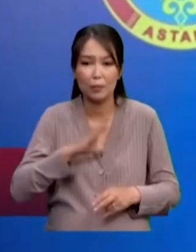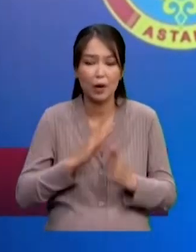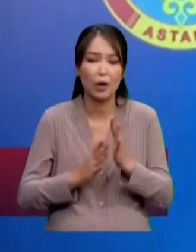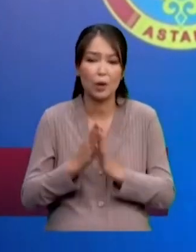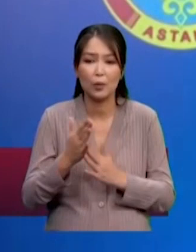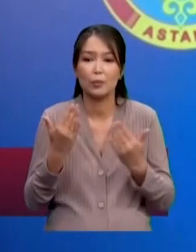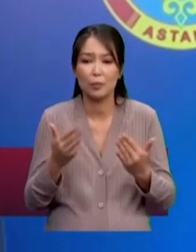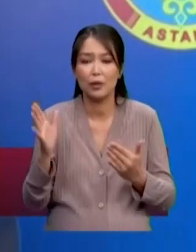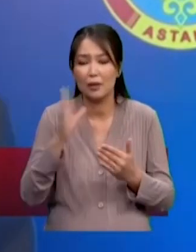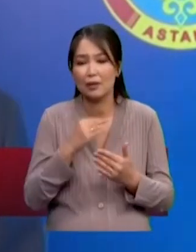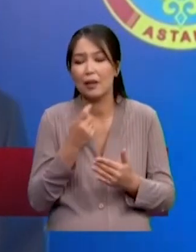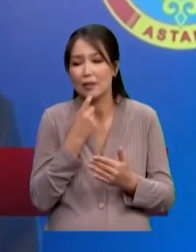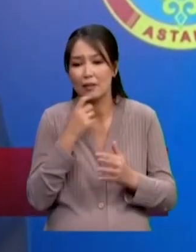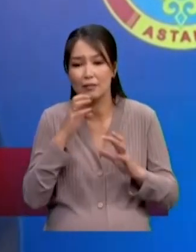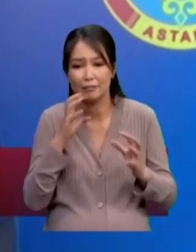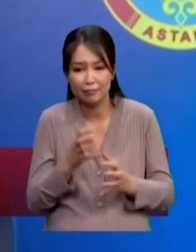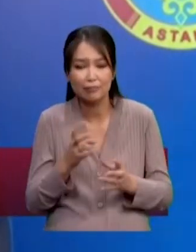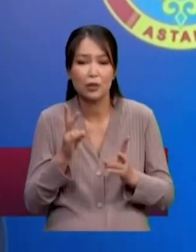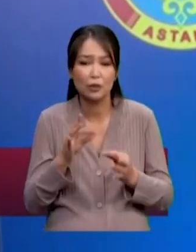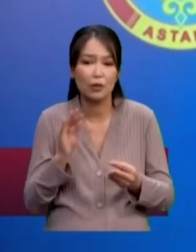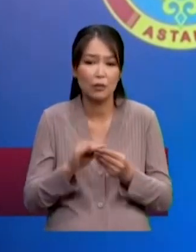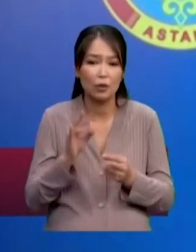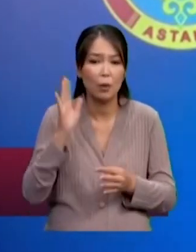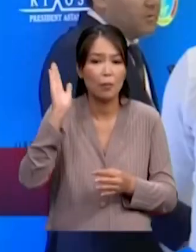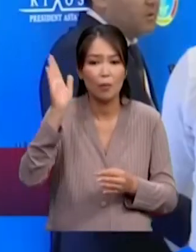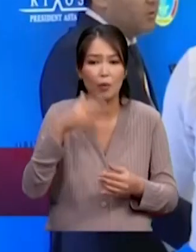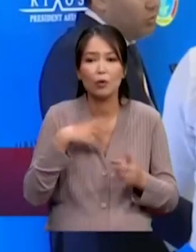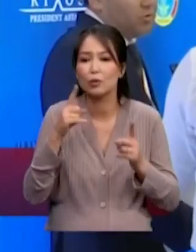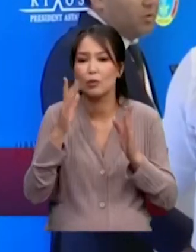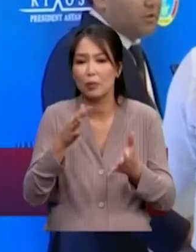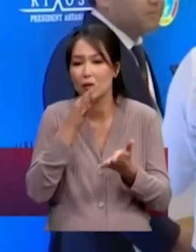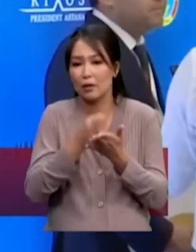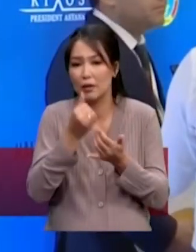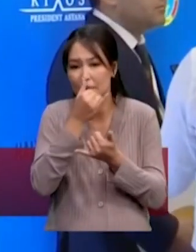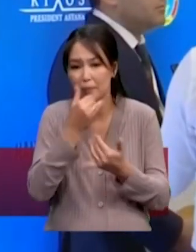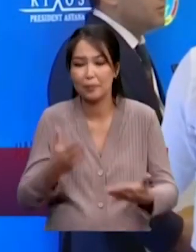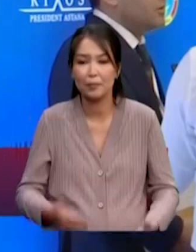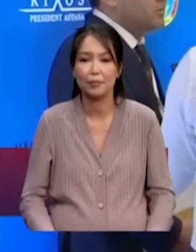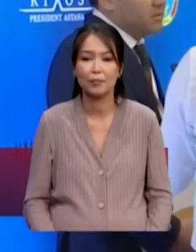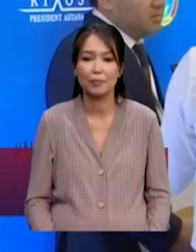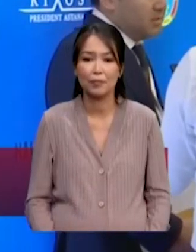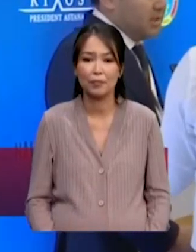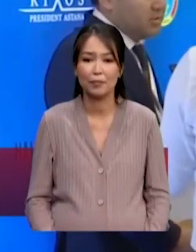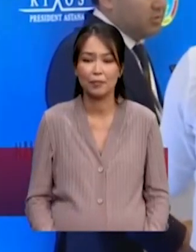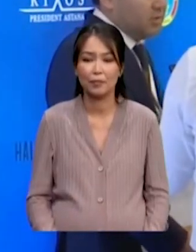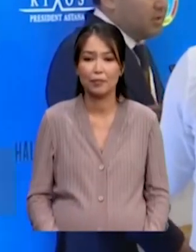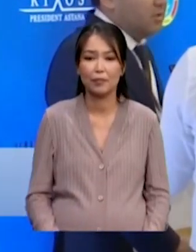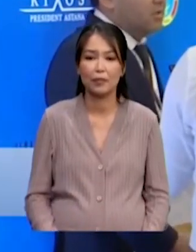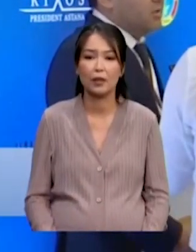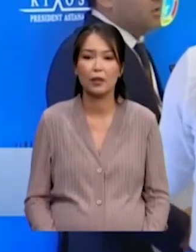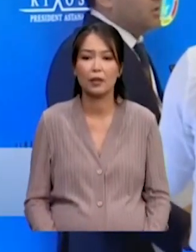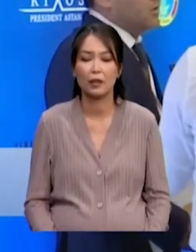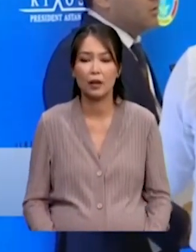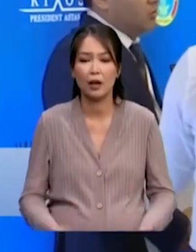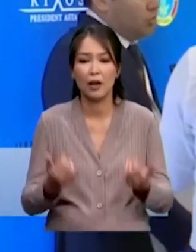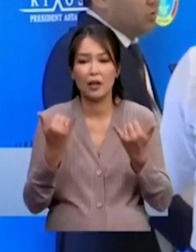болды сақтадық тілімізді, салт-дәстүрімізді, бірақ болашақта айта алмаймын. Не болды мама десем, кірме, есікте тұр.